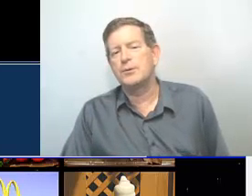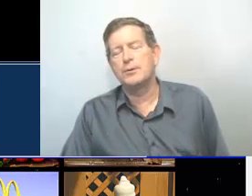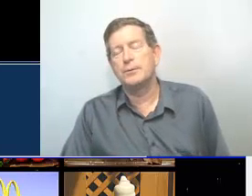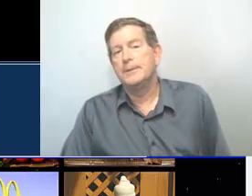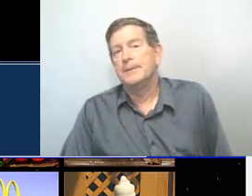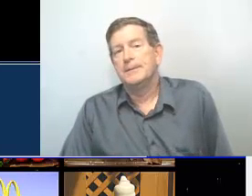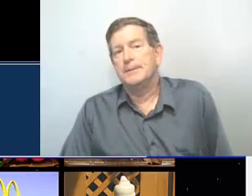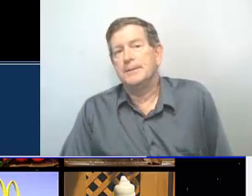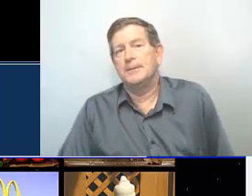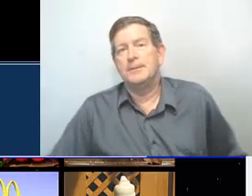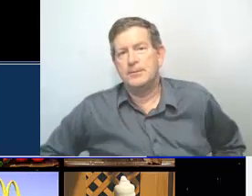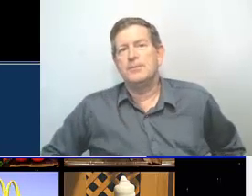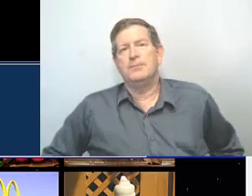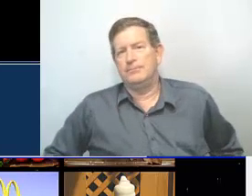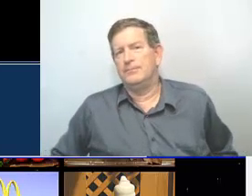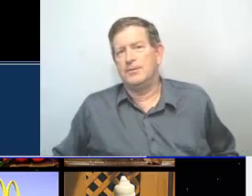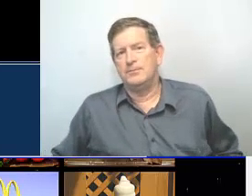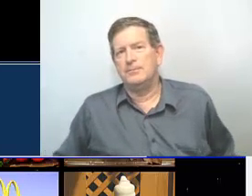en plus,